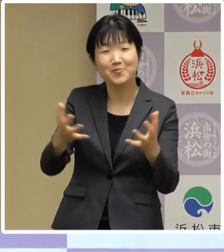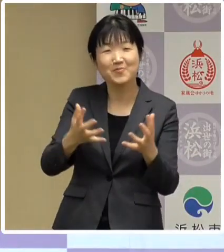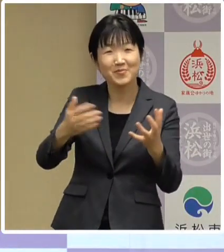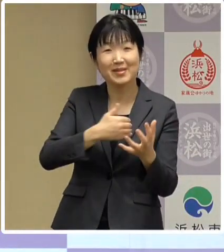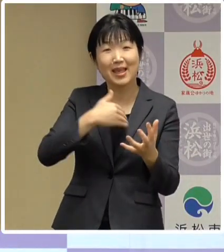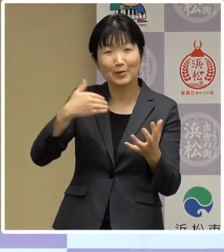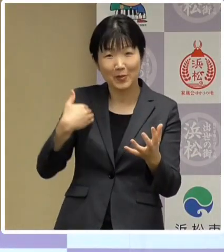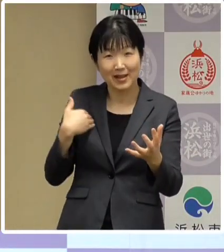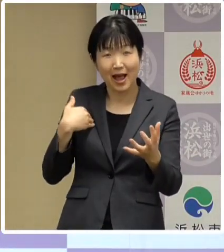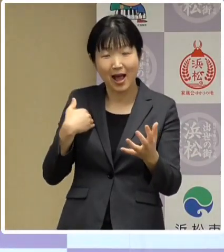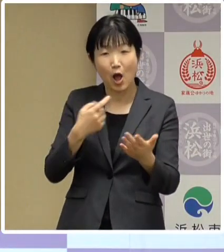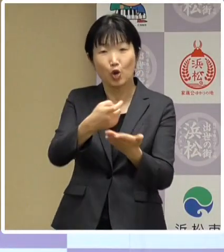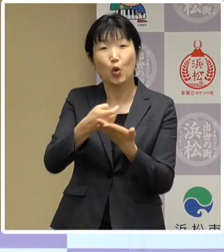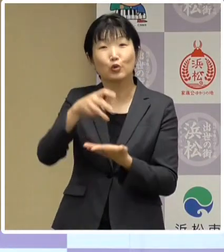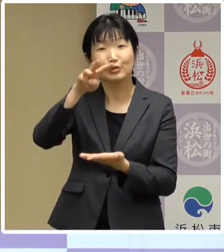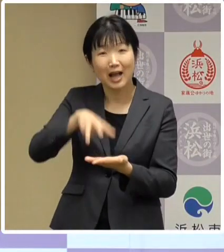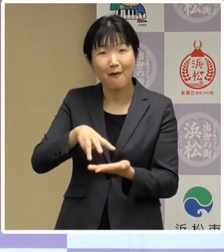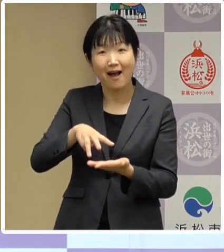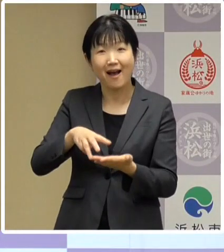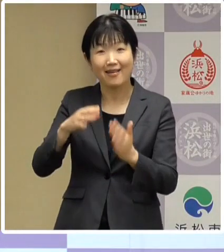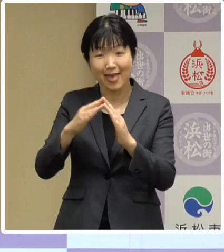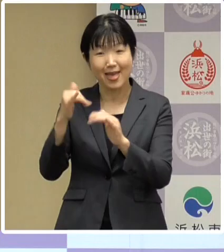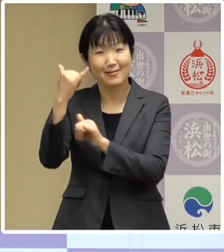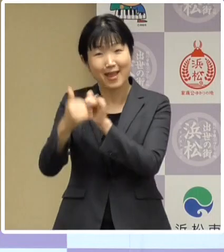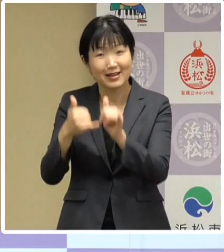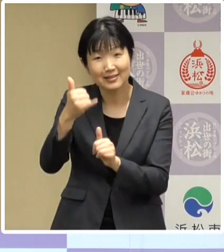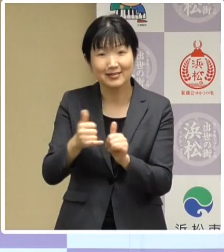用されていくというふうな、